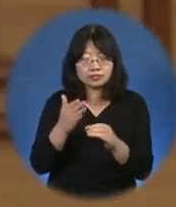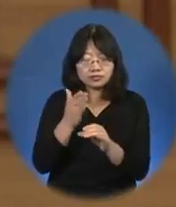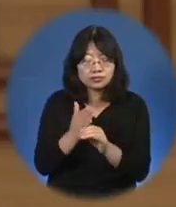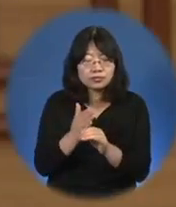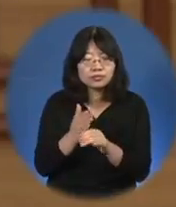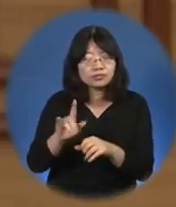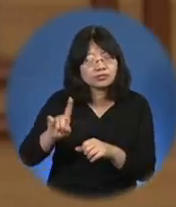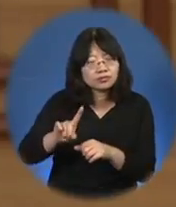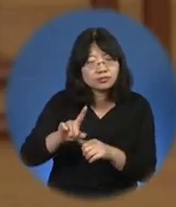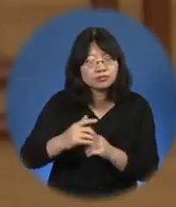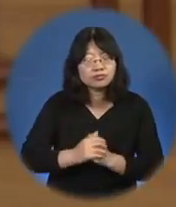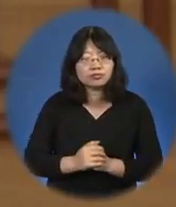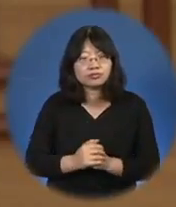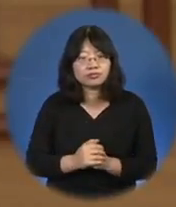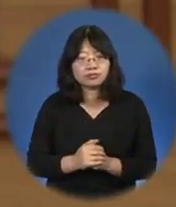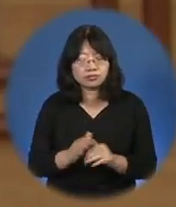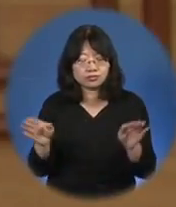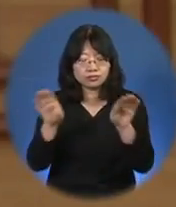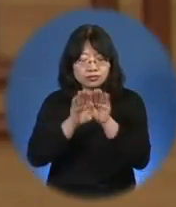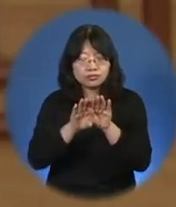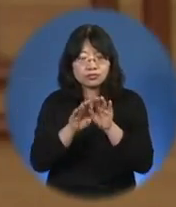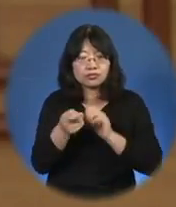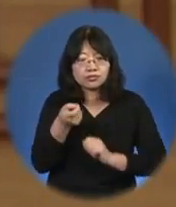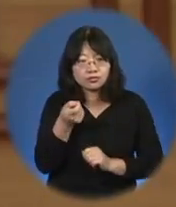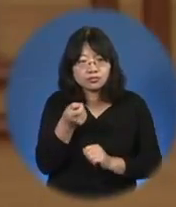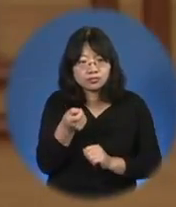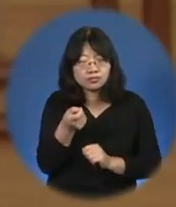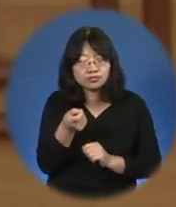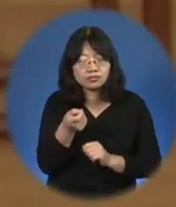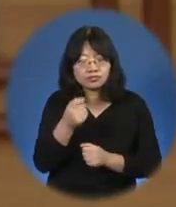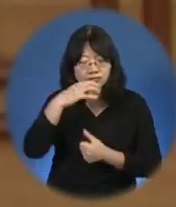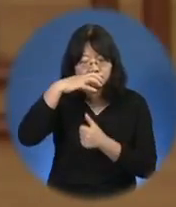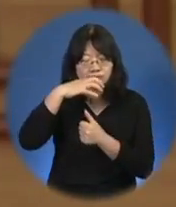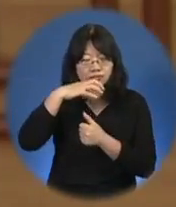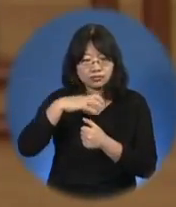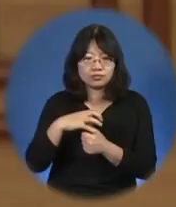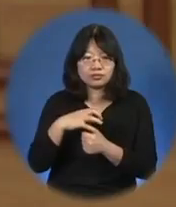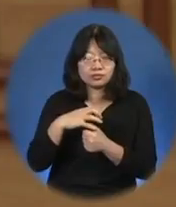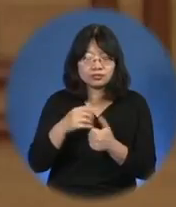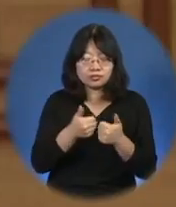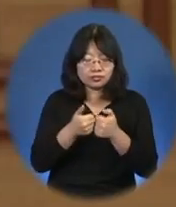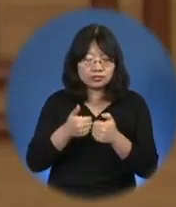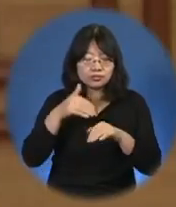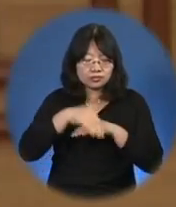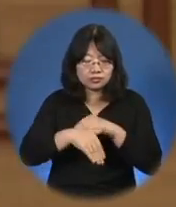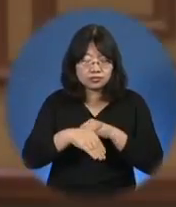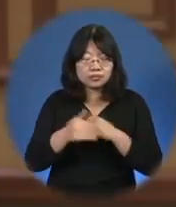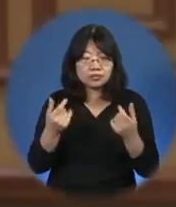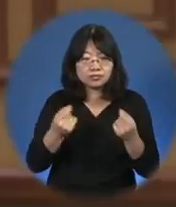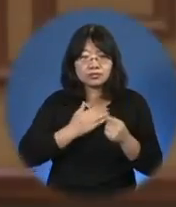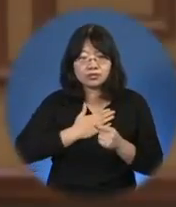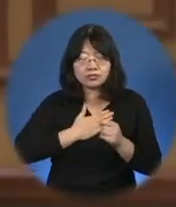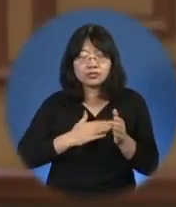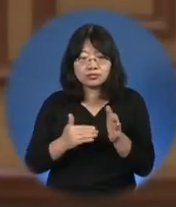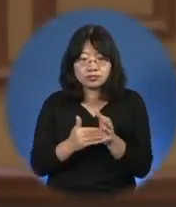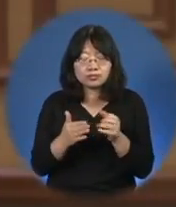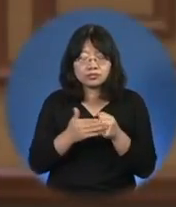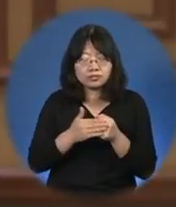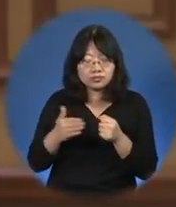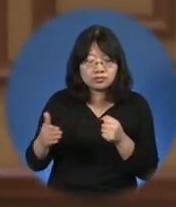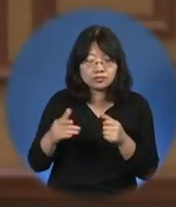중심의 맞아요. 예, 그 폐쇄적이고 조금 갇힌 논의의 형태였던 것으로 알고 있습니다.